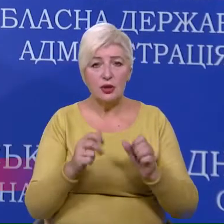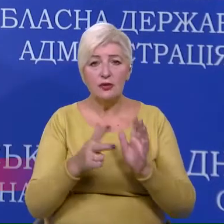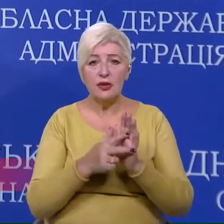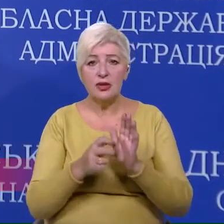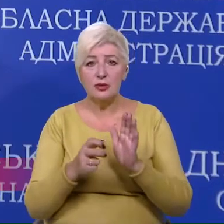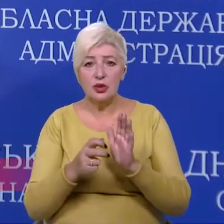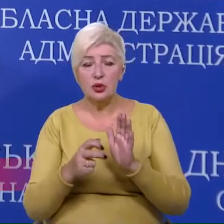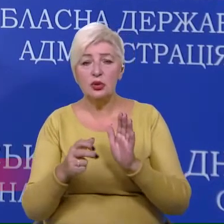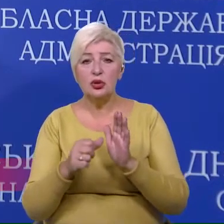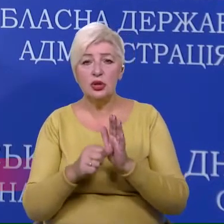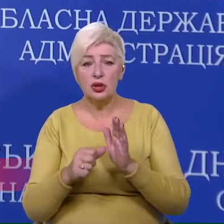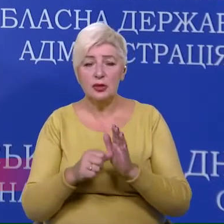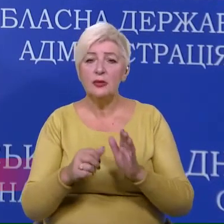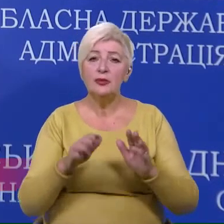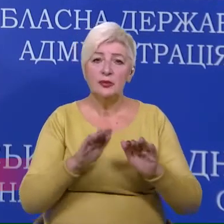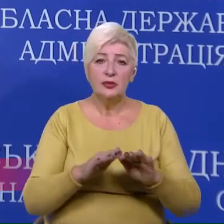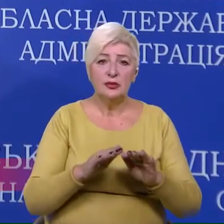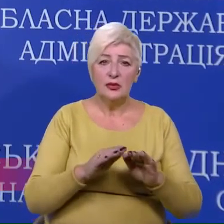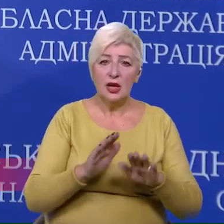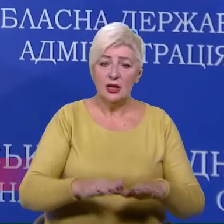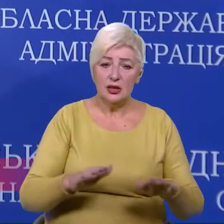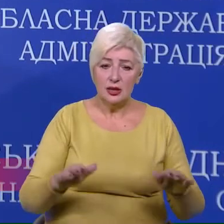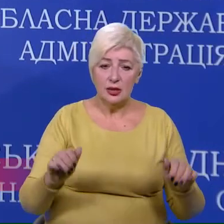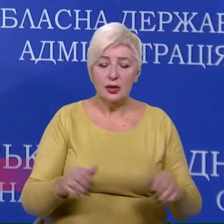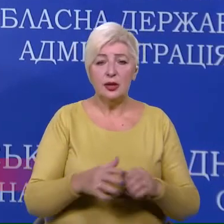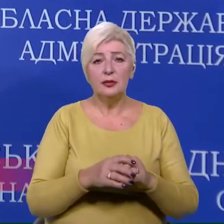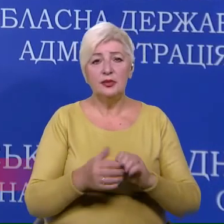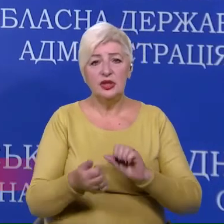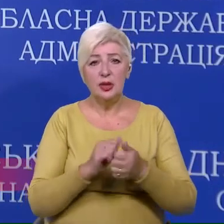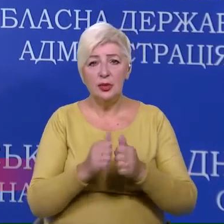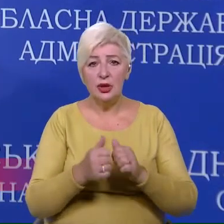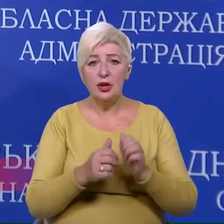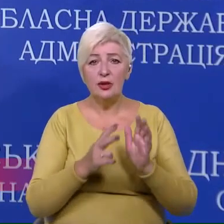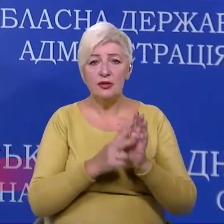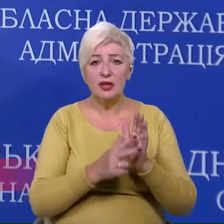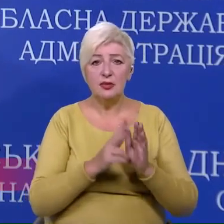дитсадків та 204 лікарні. Замінили 70 кілометрів теплових мереж.